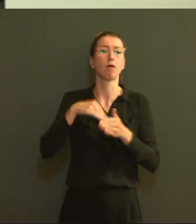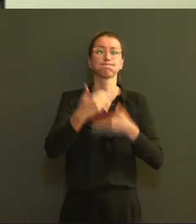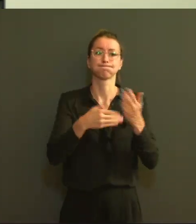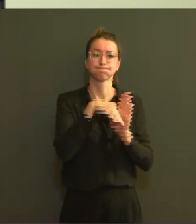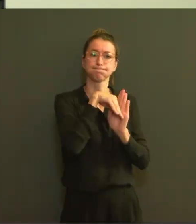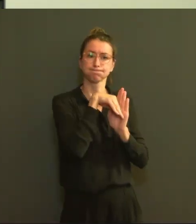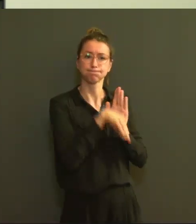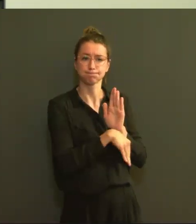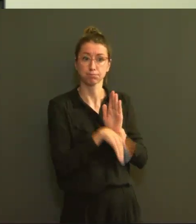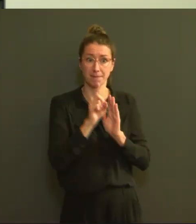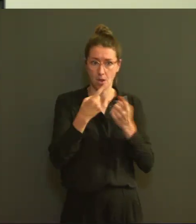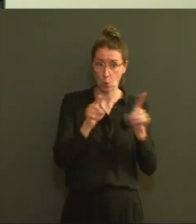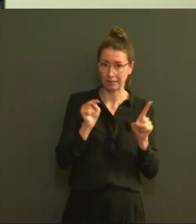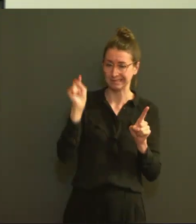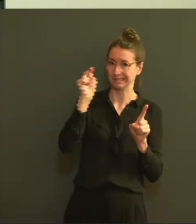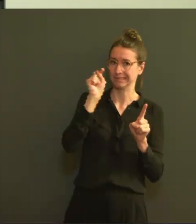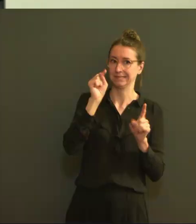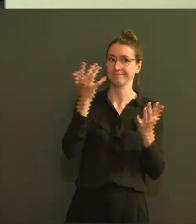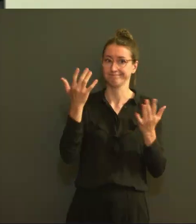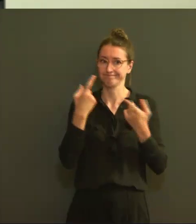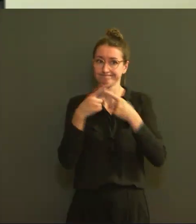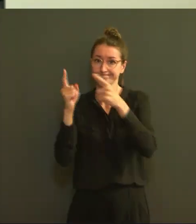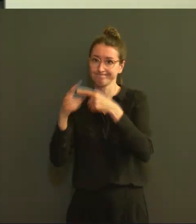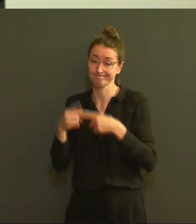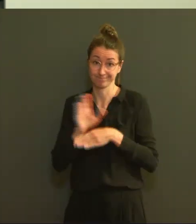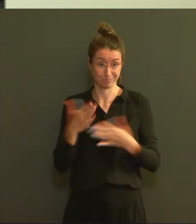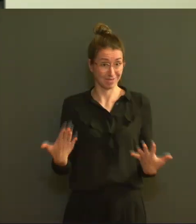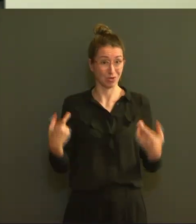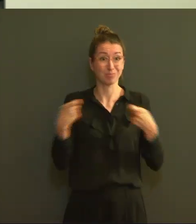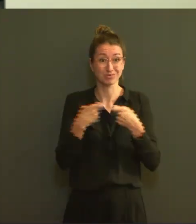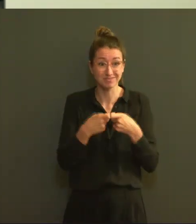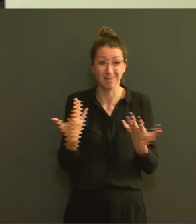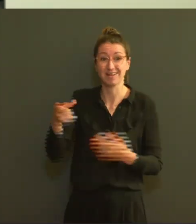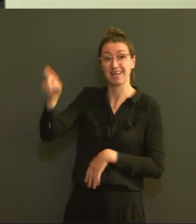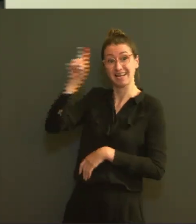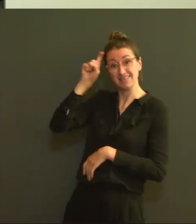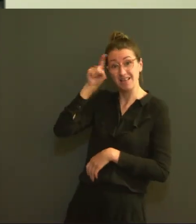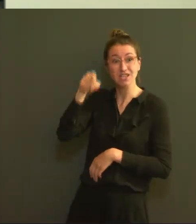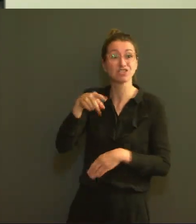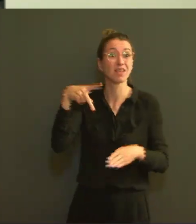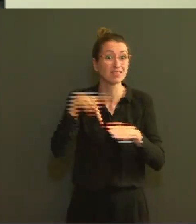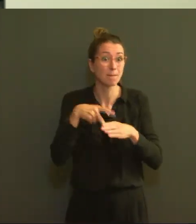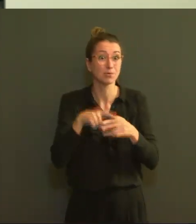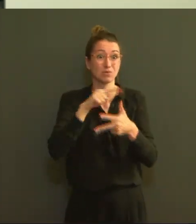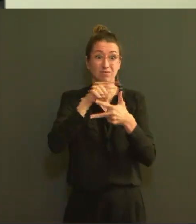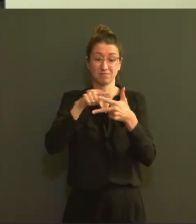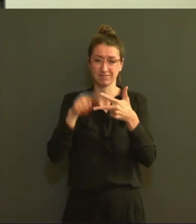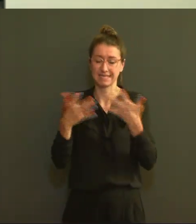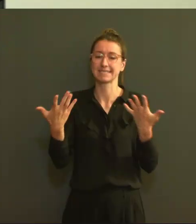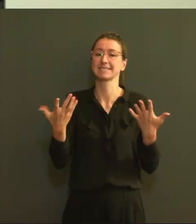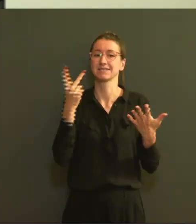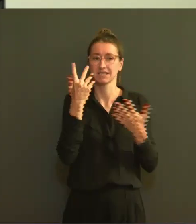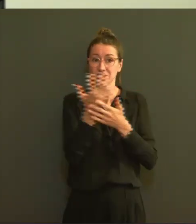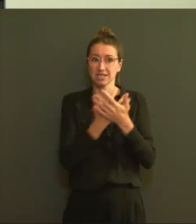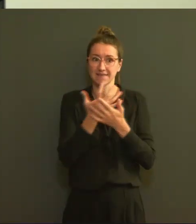provinces, puisqu'on voit qu'à Bruxelles, Liège et Namur, on voit encore une augmentation du nombre de patients, de personnes